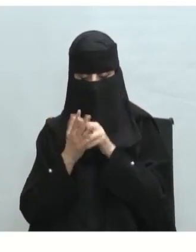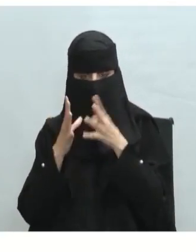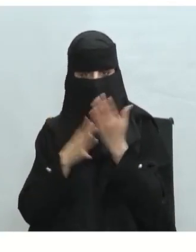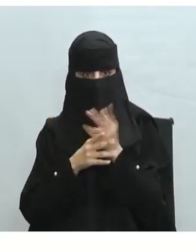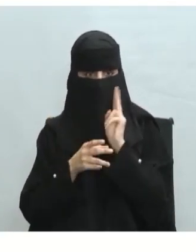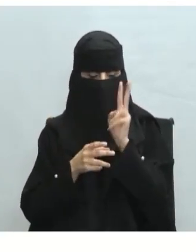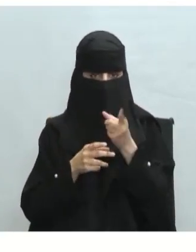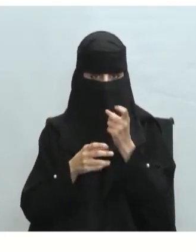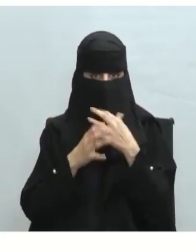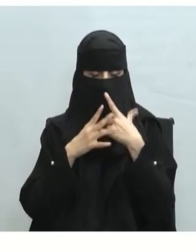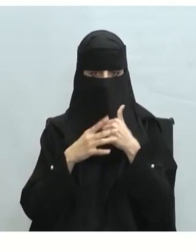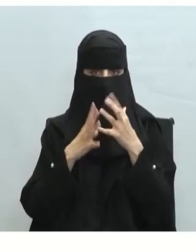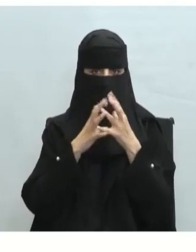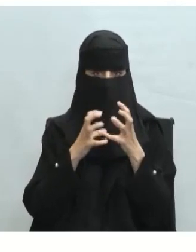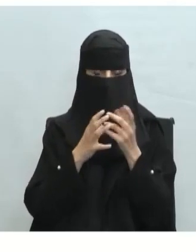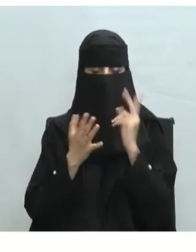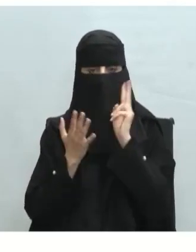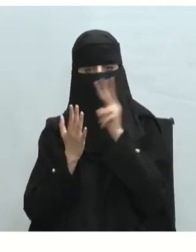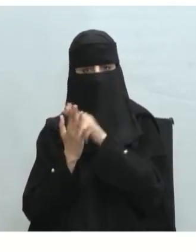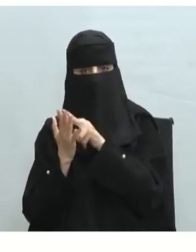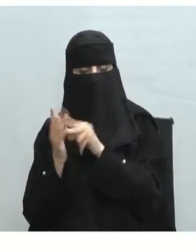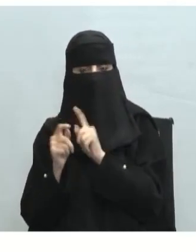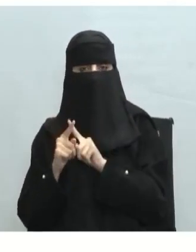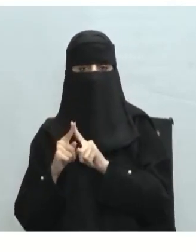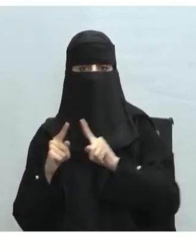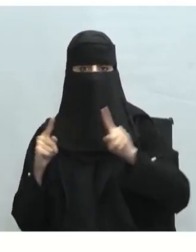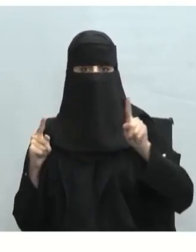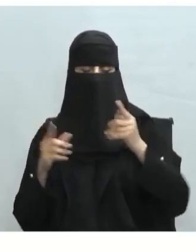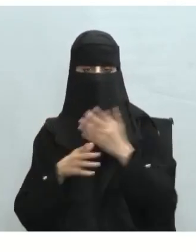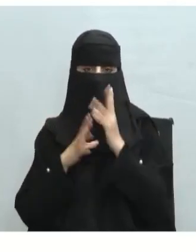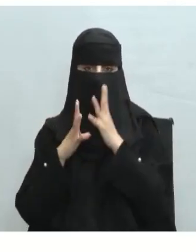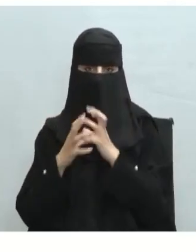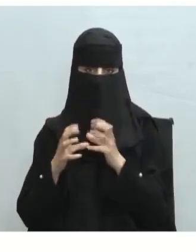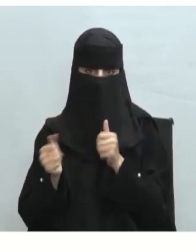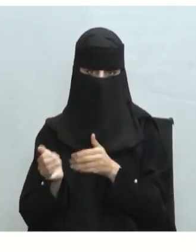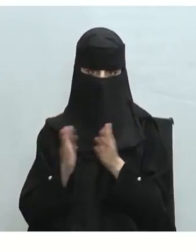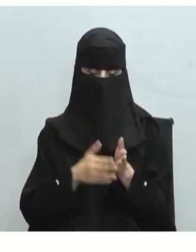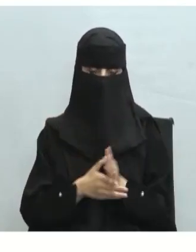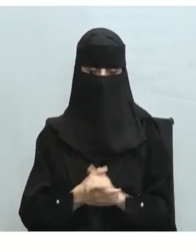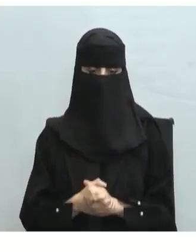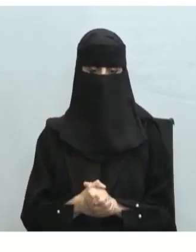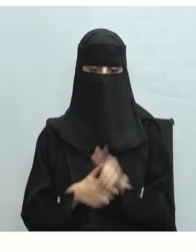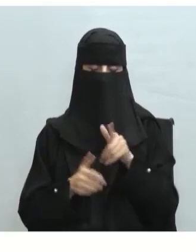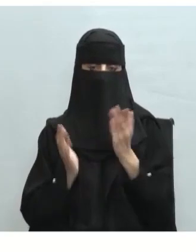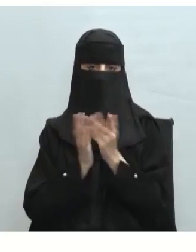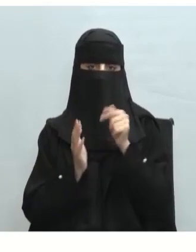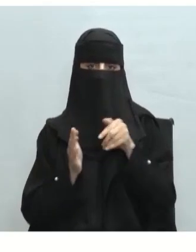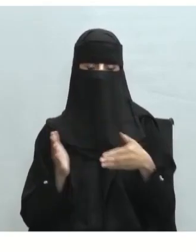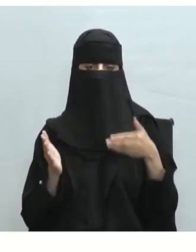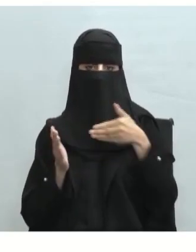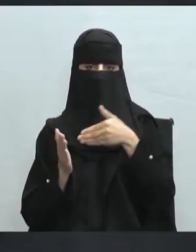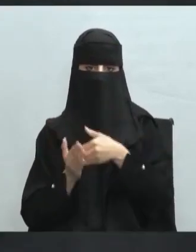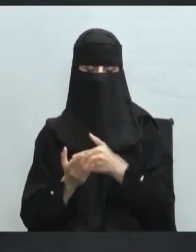المستجدات واكثرها بطءا هنا القراءه للتحليل والنقد هذا ما اردنا ان